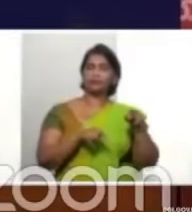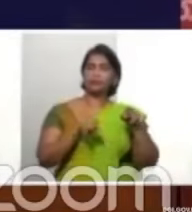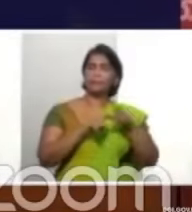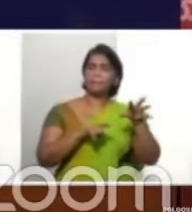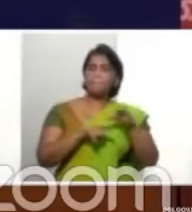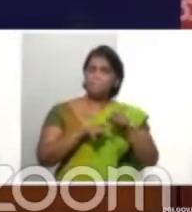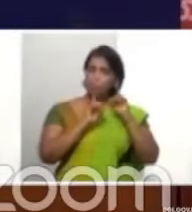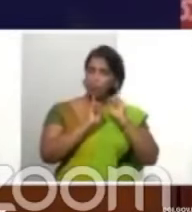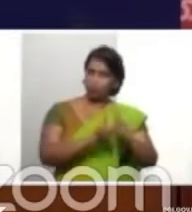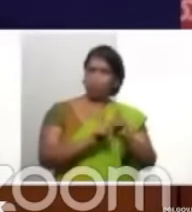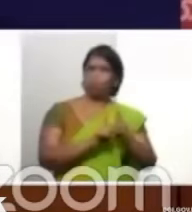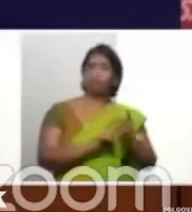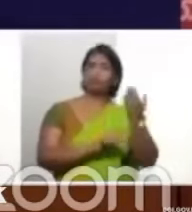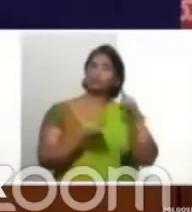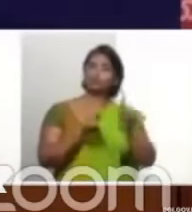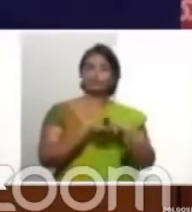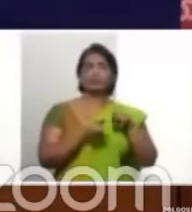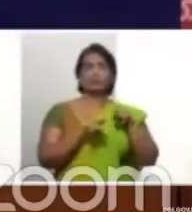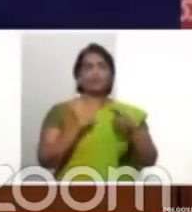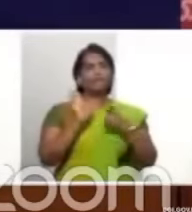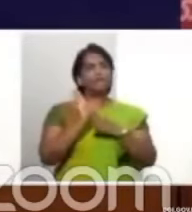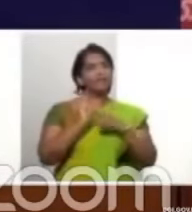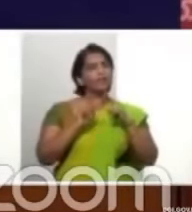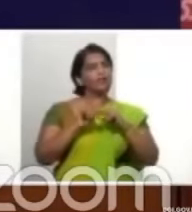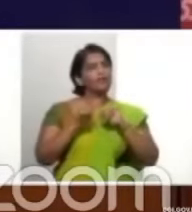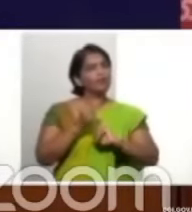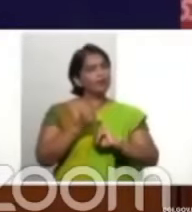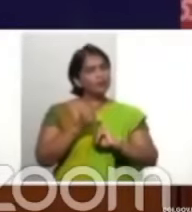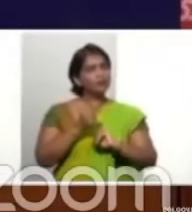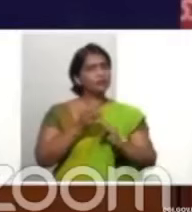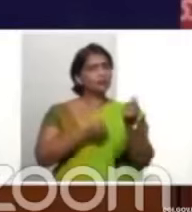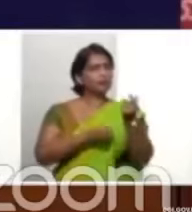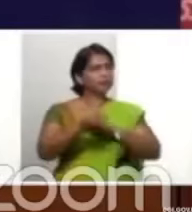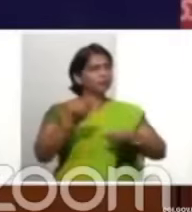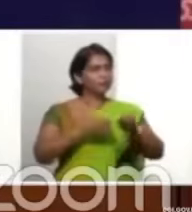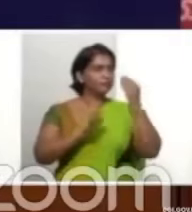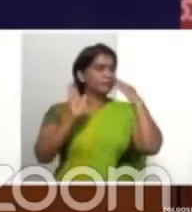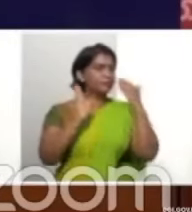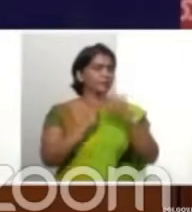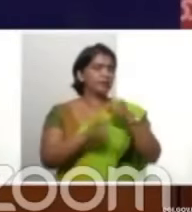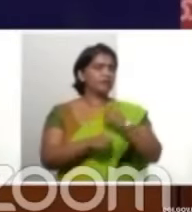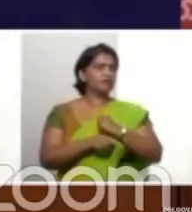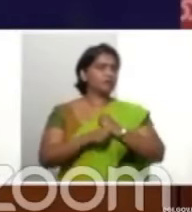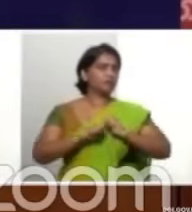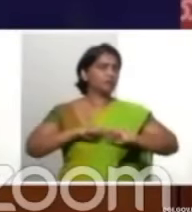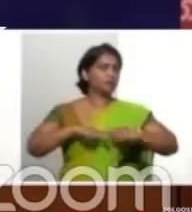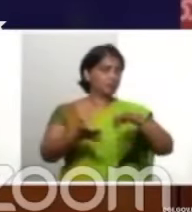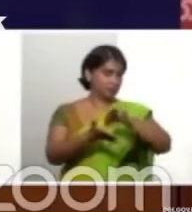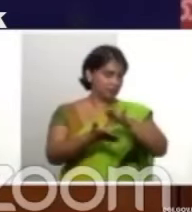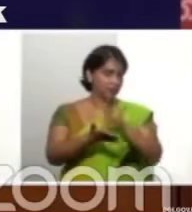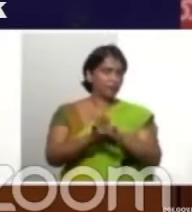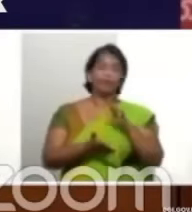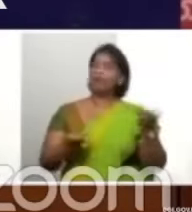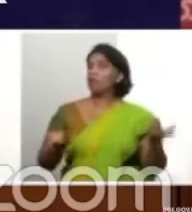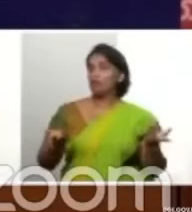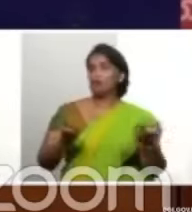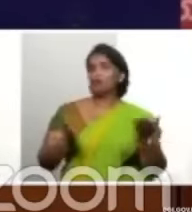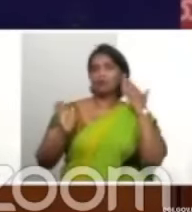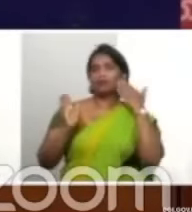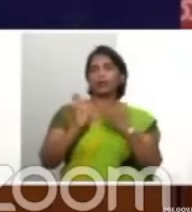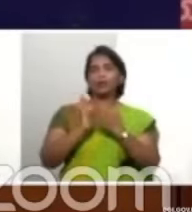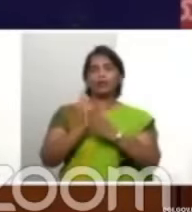එකටම ආපහු ගියාට ඒ VSF ගනුදෙනුව සම්බන්ධයෙන් රජය මොකක් හරි තීන්දුවක් අරගෙන තියෙනවද? එහෙම නැත්නම්